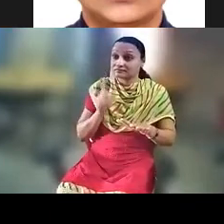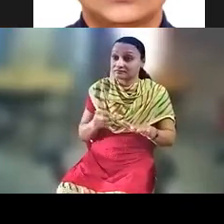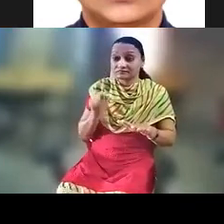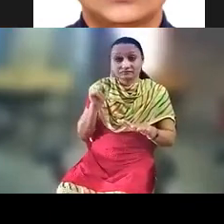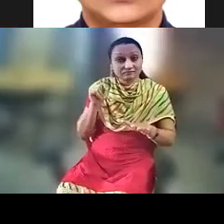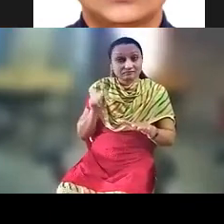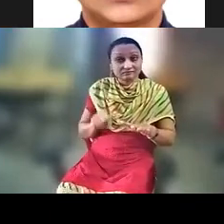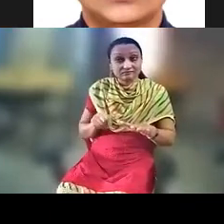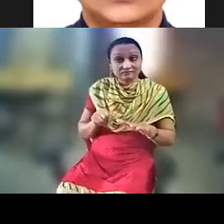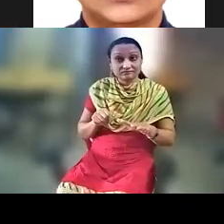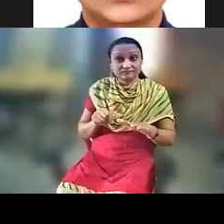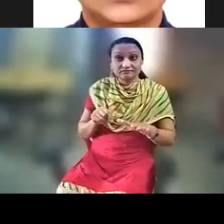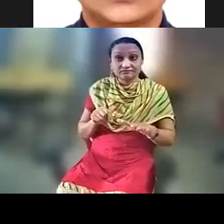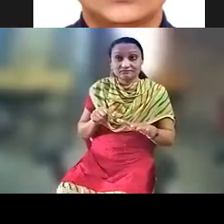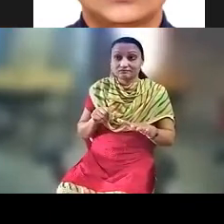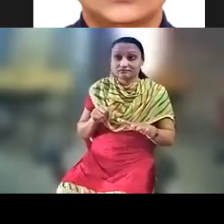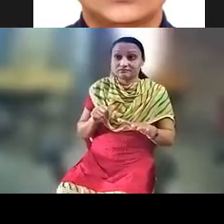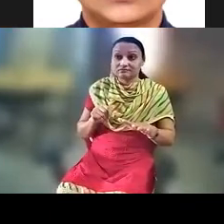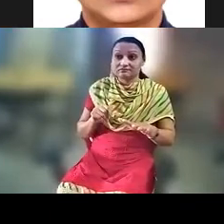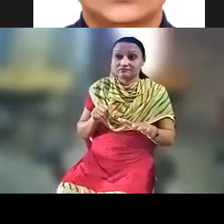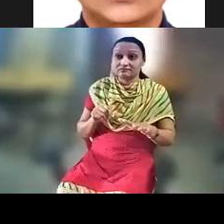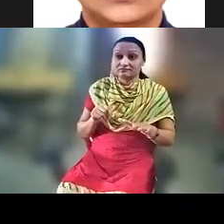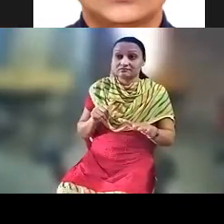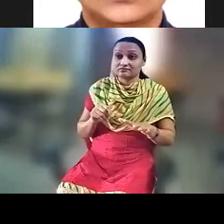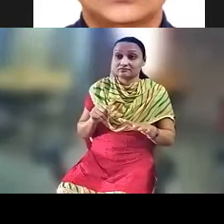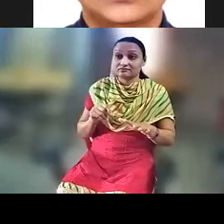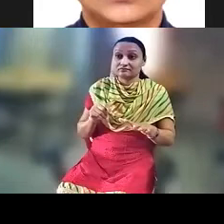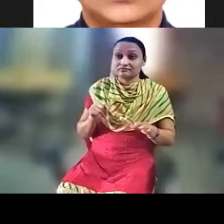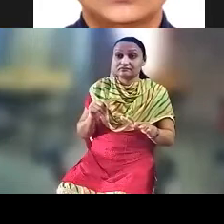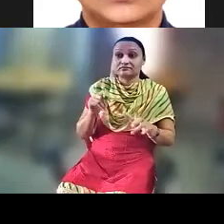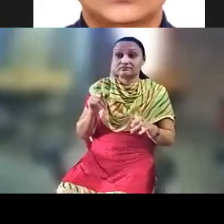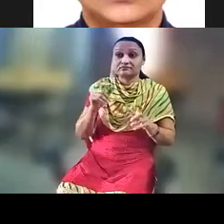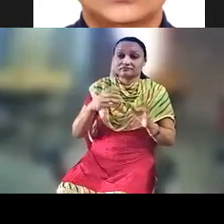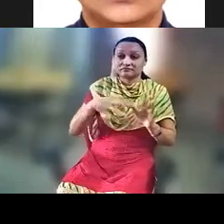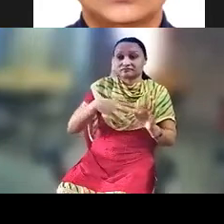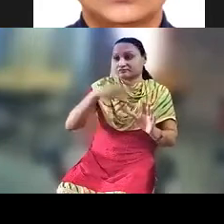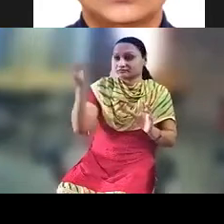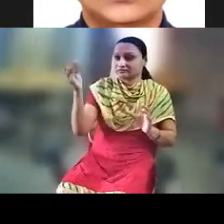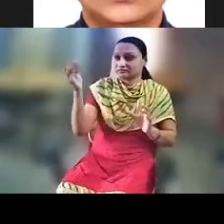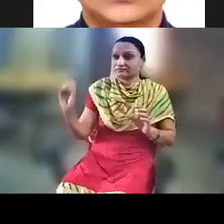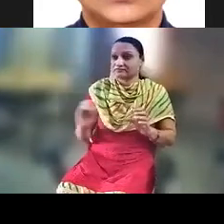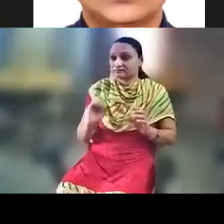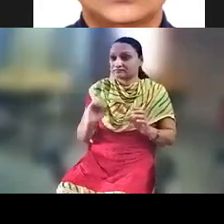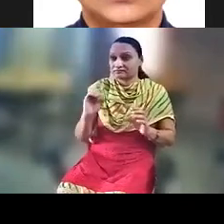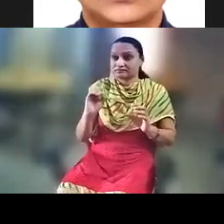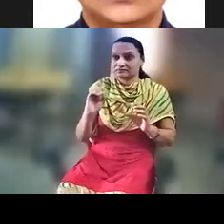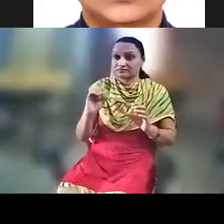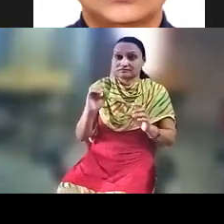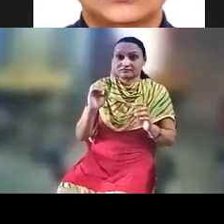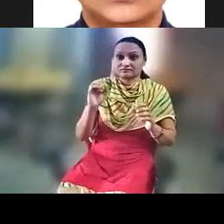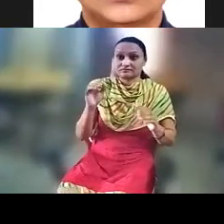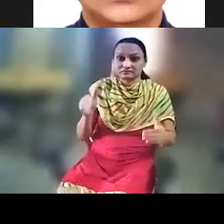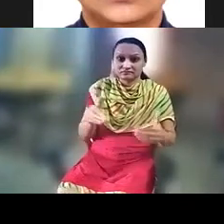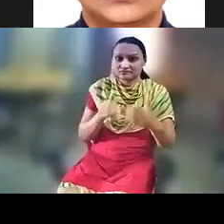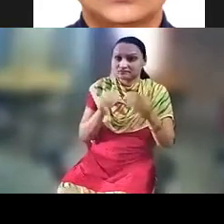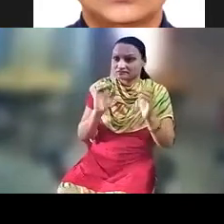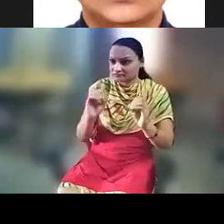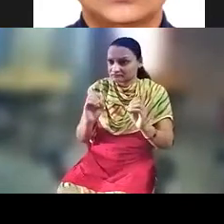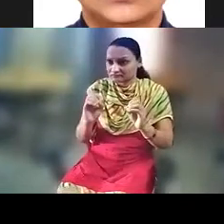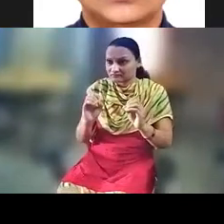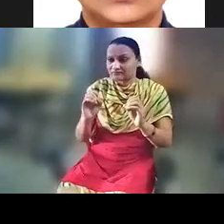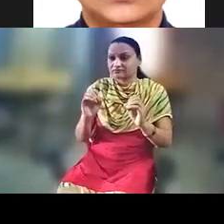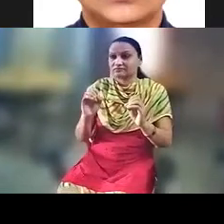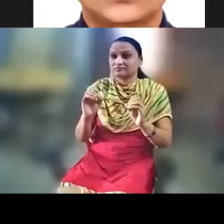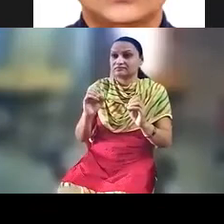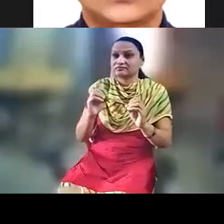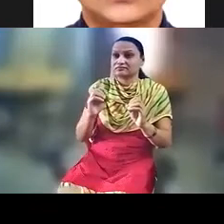जबकि सारे मतलब कि बाहर नहीं निकलो, मत जाओ, कोई आएगा नहीं, आप कहीं जाओगे नहीं,